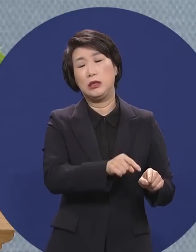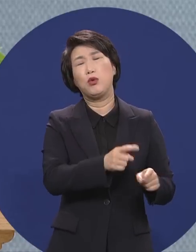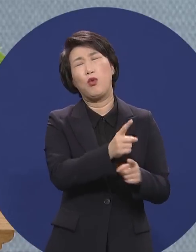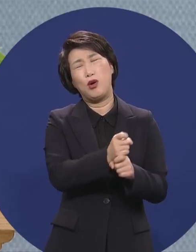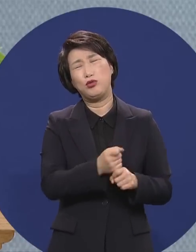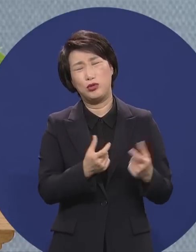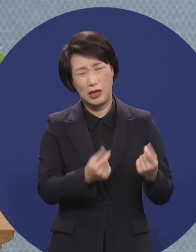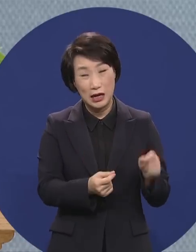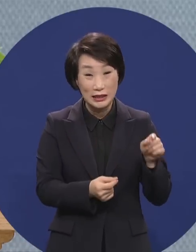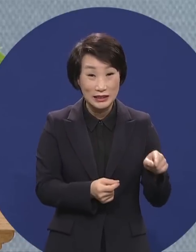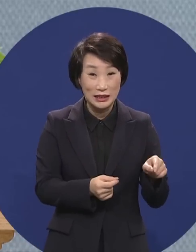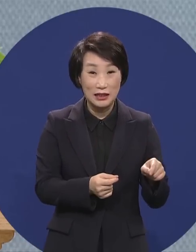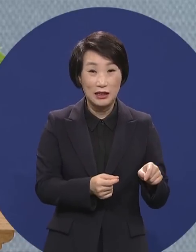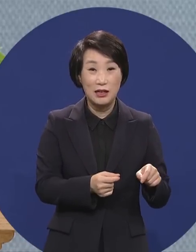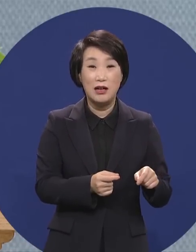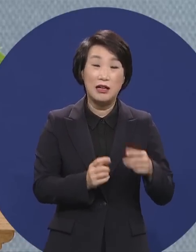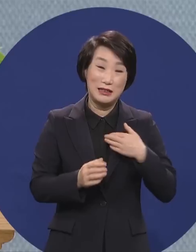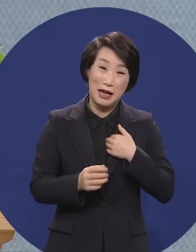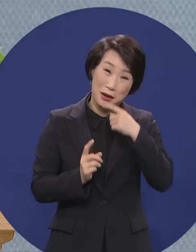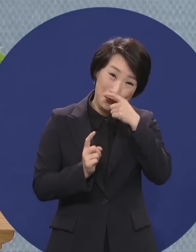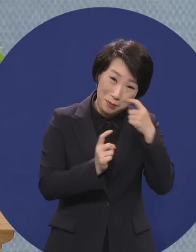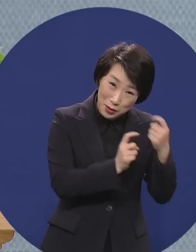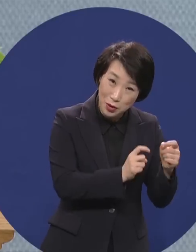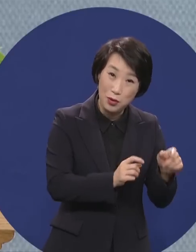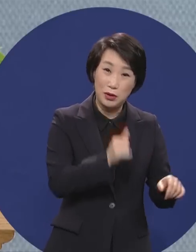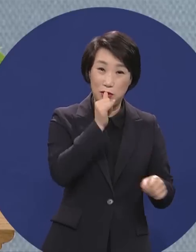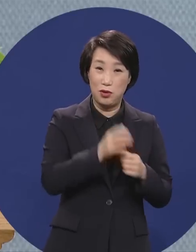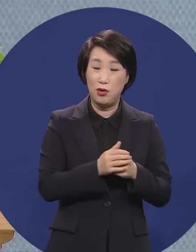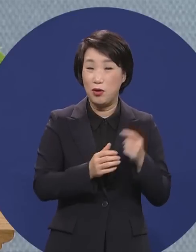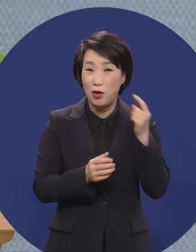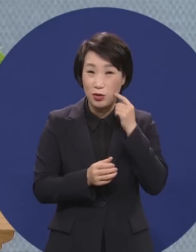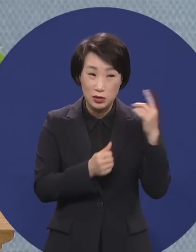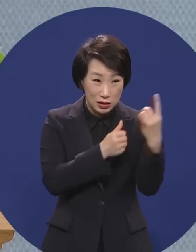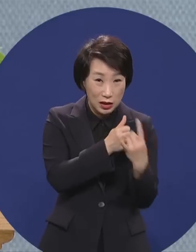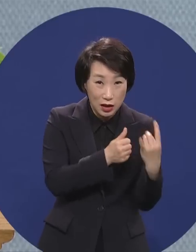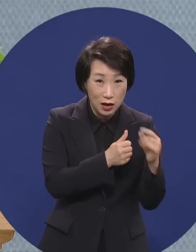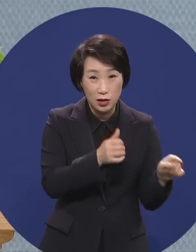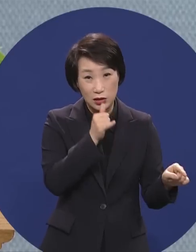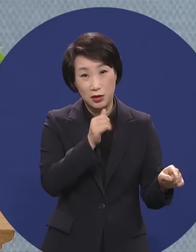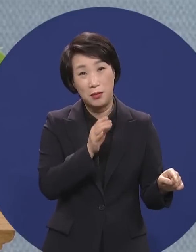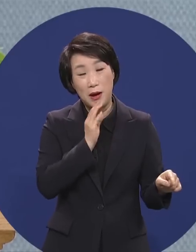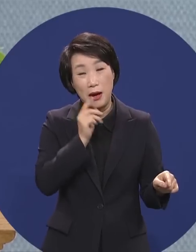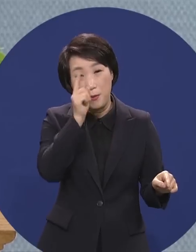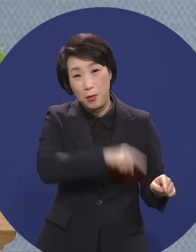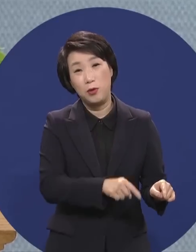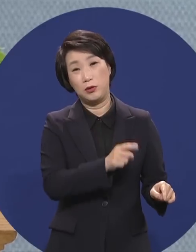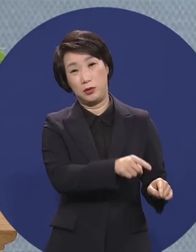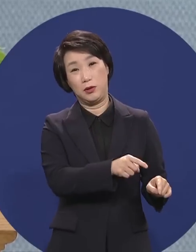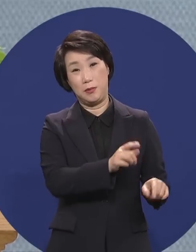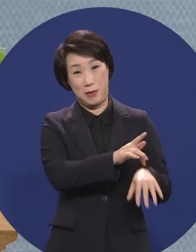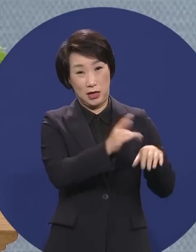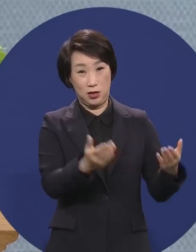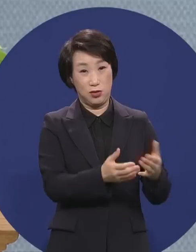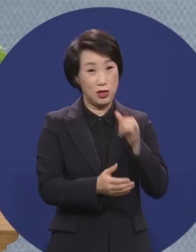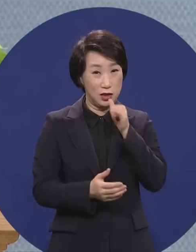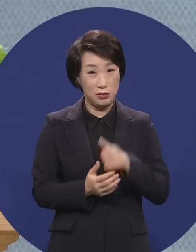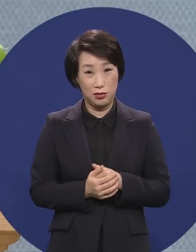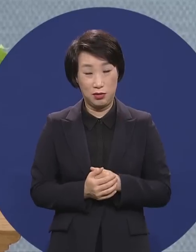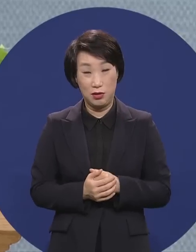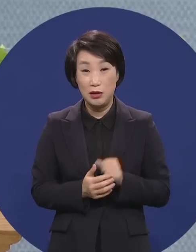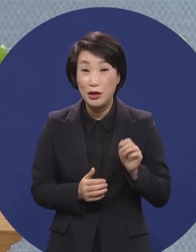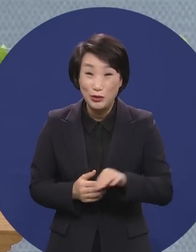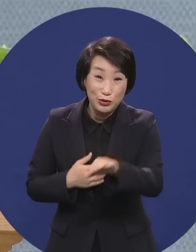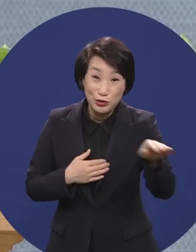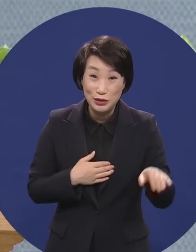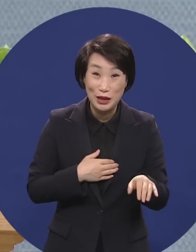원수 같은 힘이 그렇게 미혹하고 거짓으로 하는 아주 못된 녀석이 마귀 역사인데 그놈이